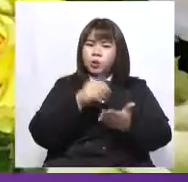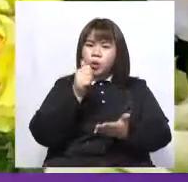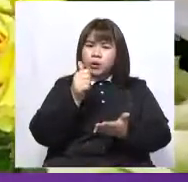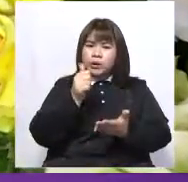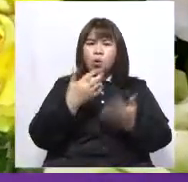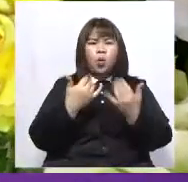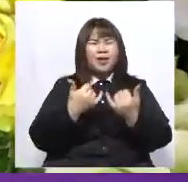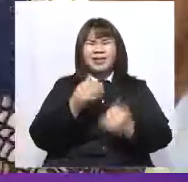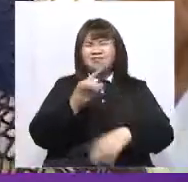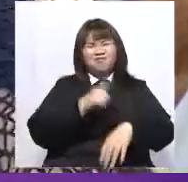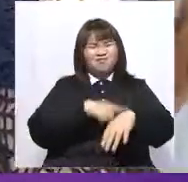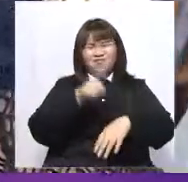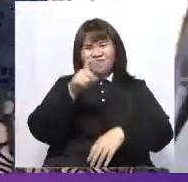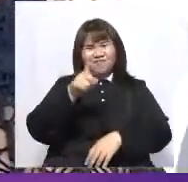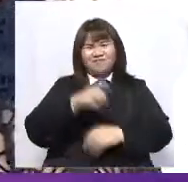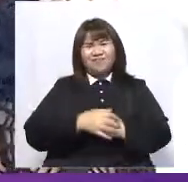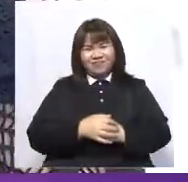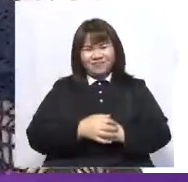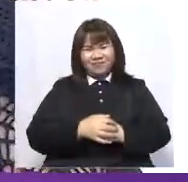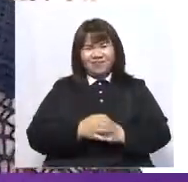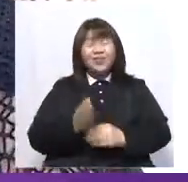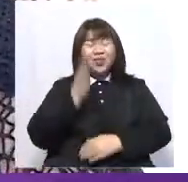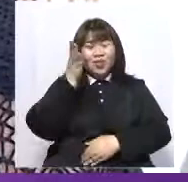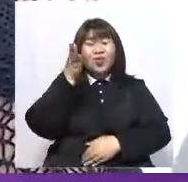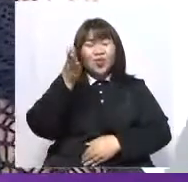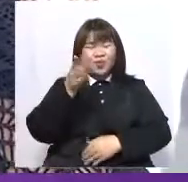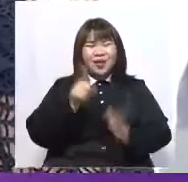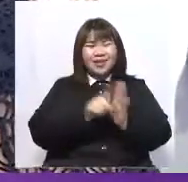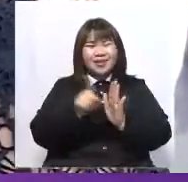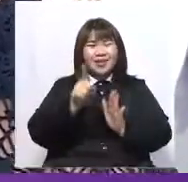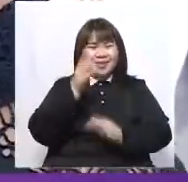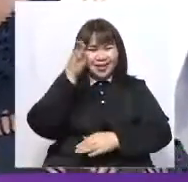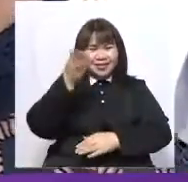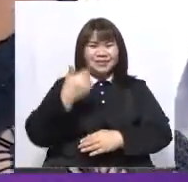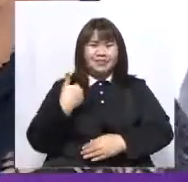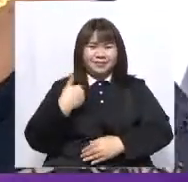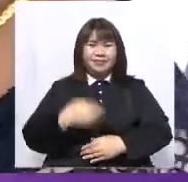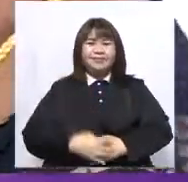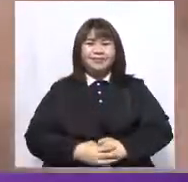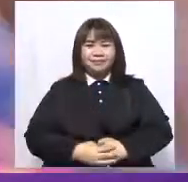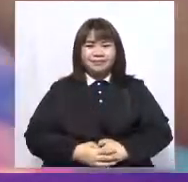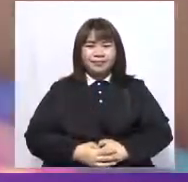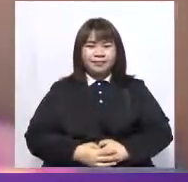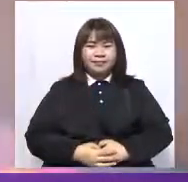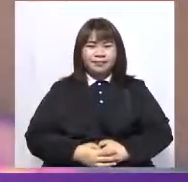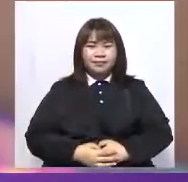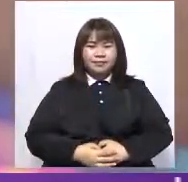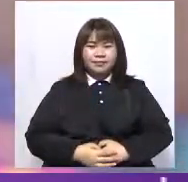คในวันนี้คงไม่ทันแล้วล่ะครับคงต้องขอเผื่อเอาไว้ก่อนสำหรับงวดหน้าเลยทีเดียวนะครับ